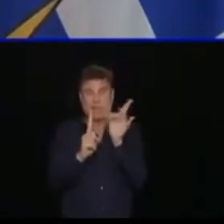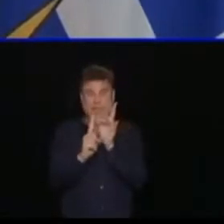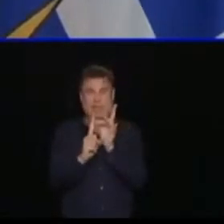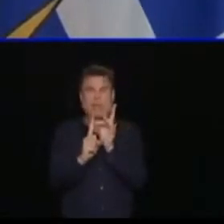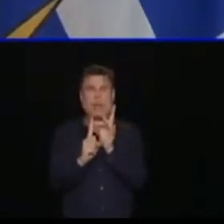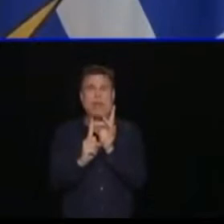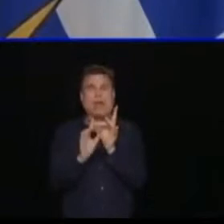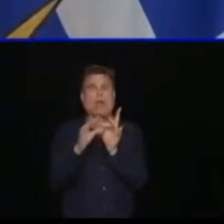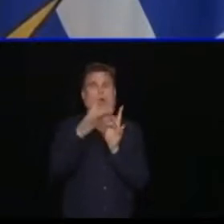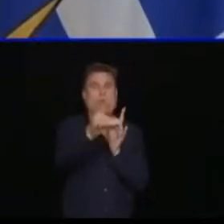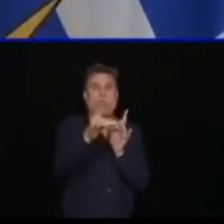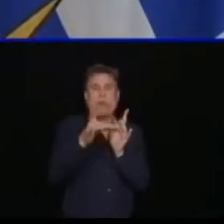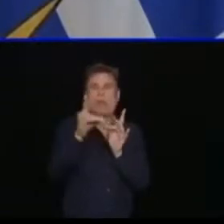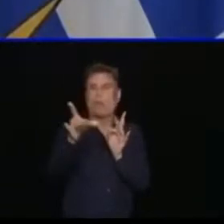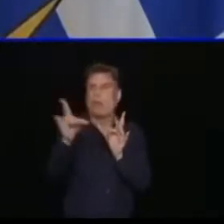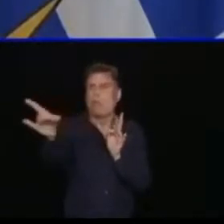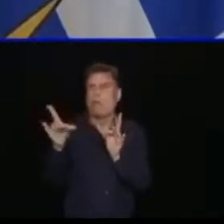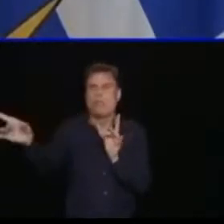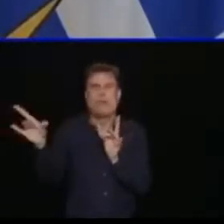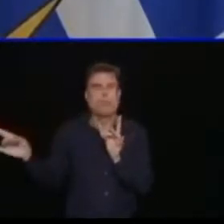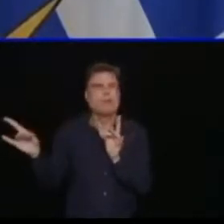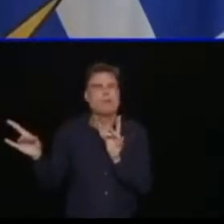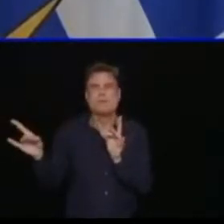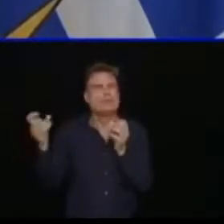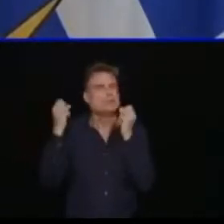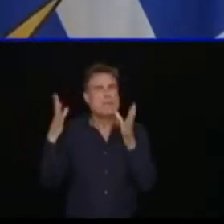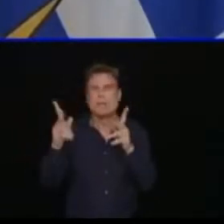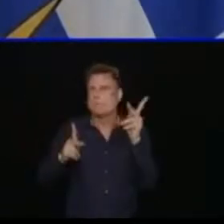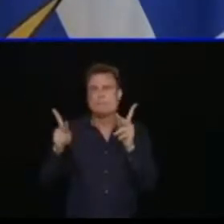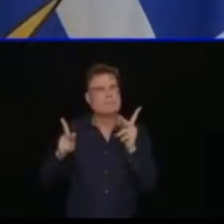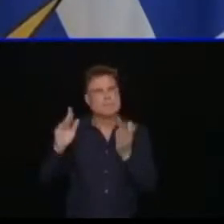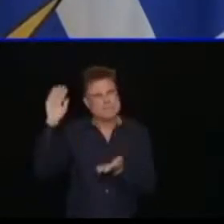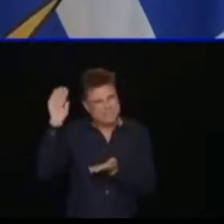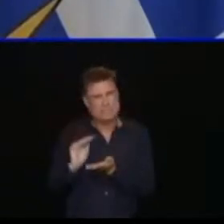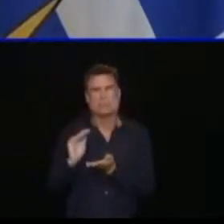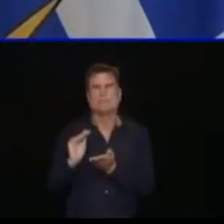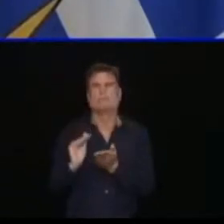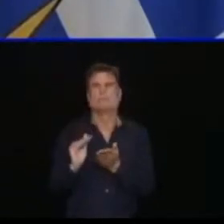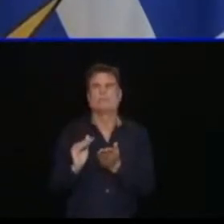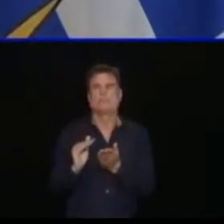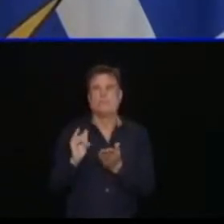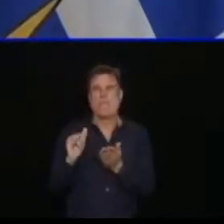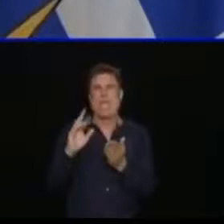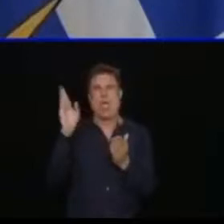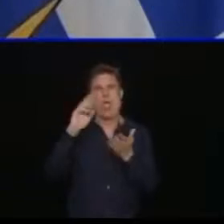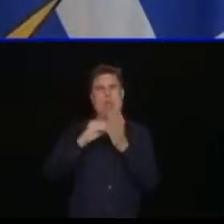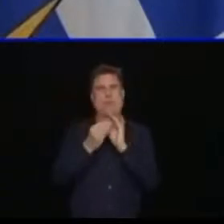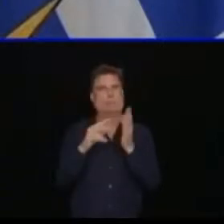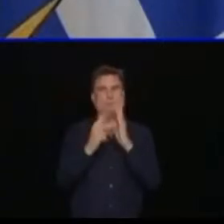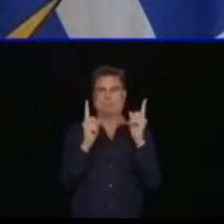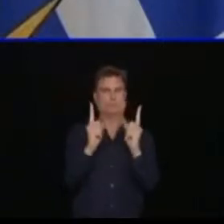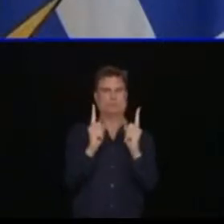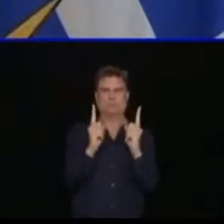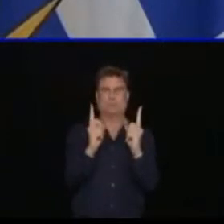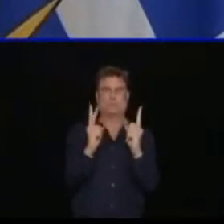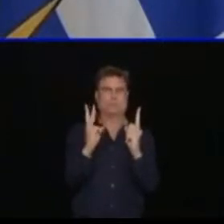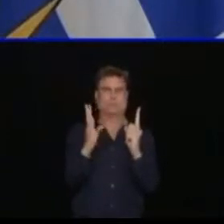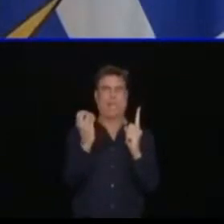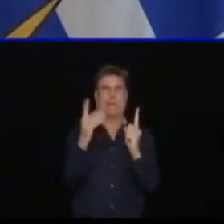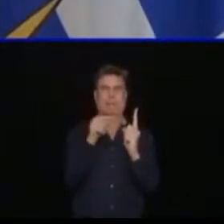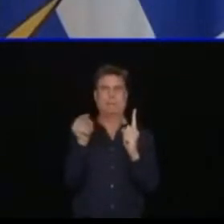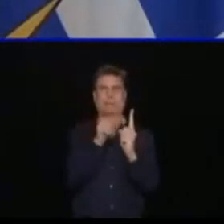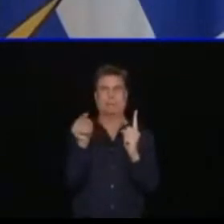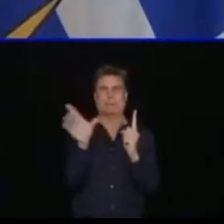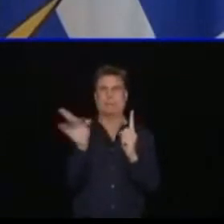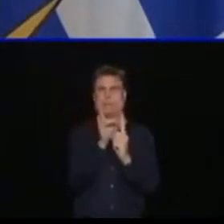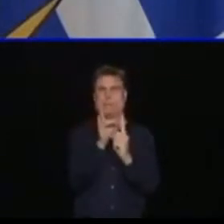行 it 为 to 规范的 anybody 话， else. 那 And 么 that's 传 how 染的 we 人就 get 会 that 少。 reproductive 对， number 这个 down 很对 again. 的。 So how do we do that? 所以 We 我 do 严 that 重同意 effectively by 伯尼医 keeping 生 our